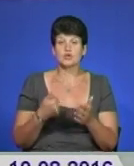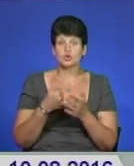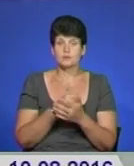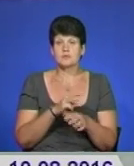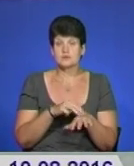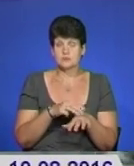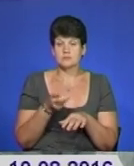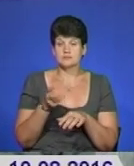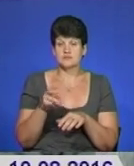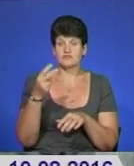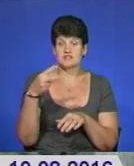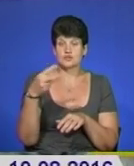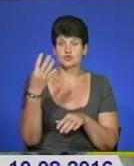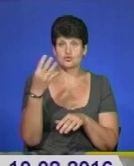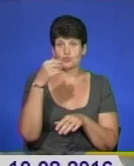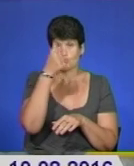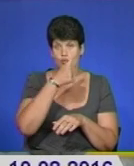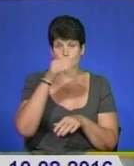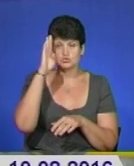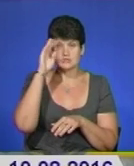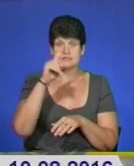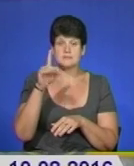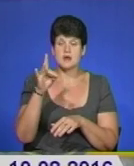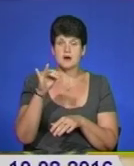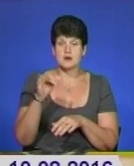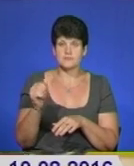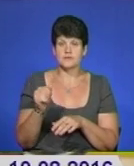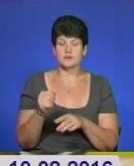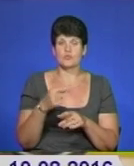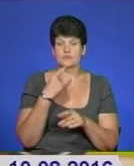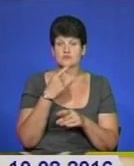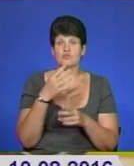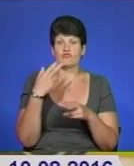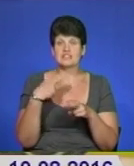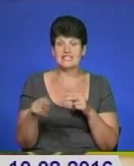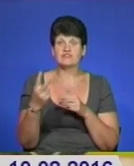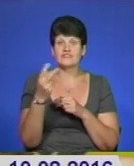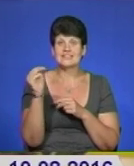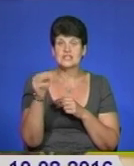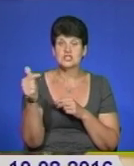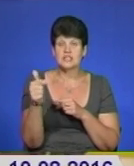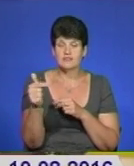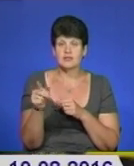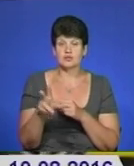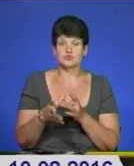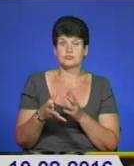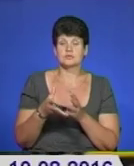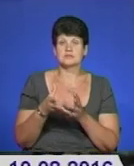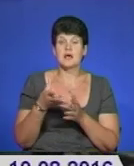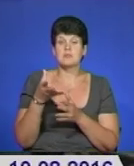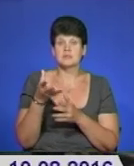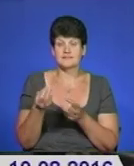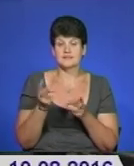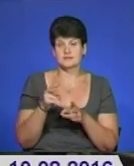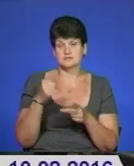звернувся 24-річний житель з Баращини. Чоловік повідомив, що втратив 2000 гривень, а те, за що заплатив, залишилося лише фантазією. У